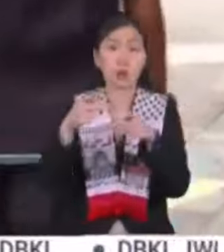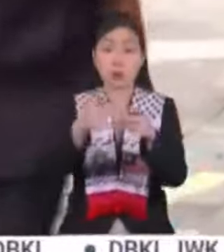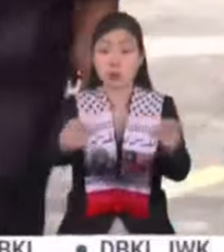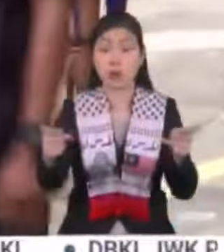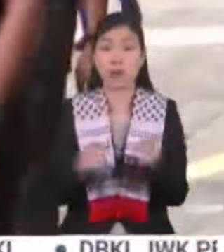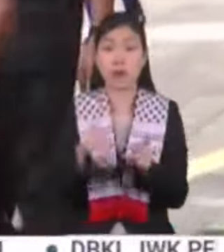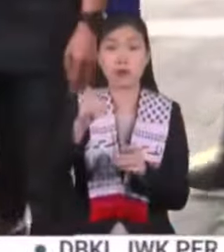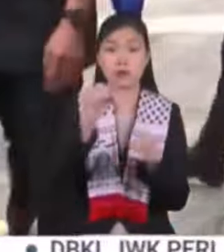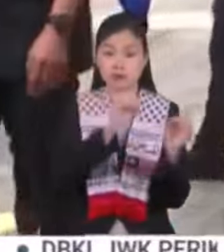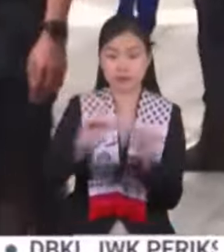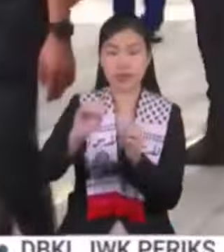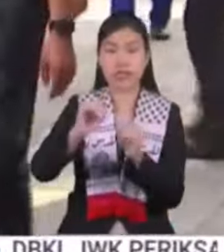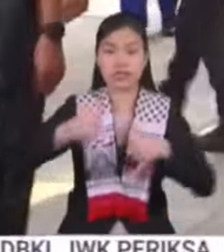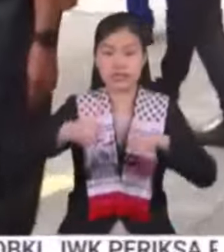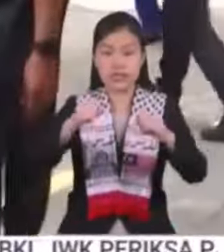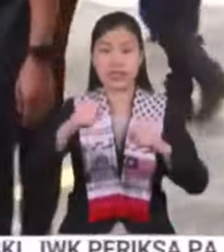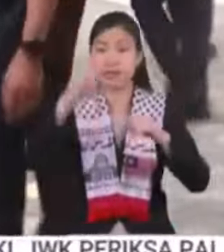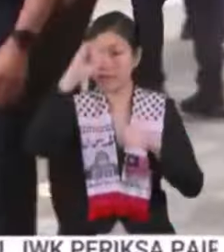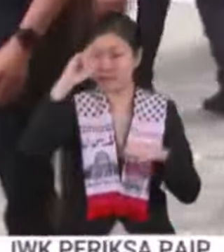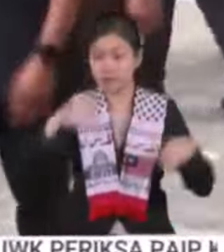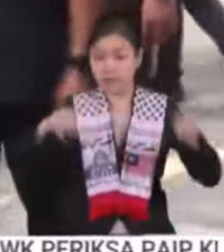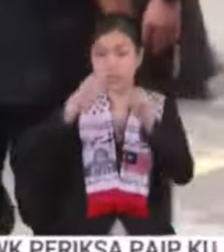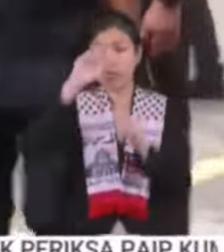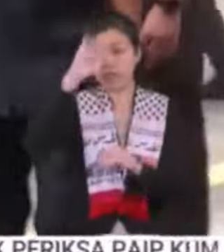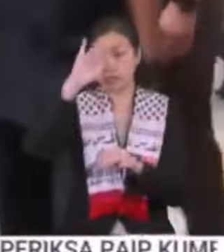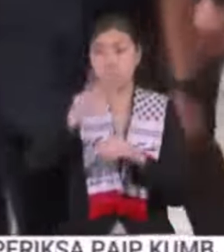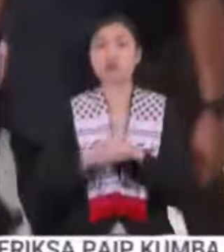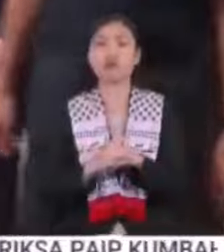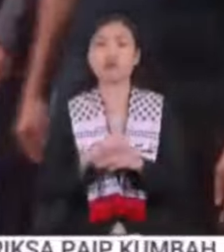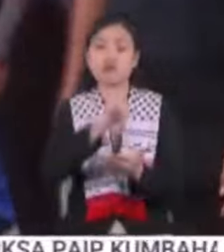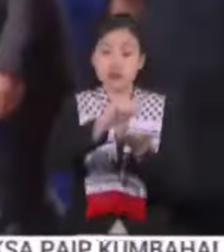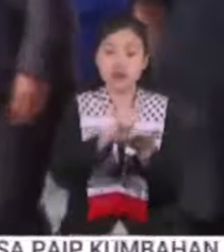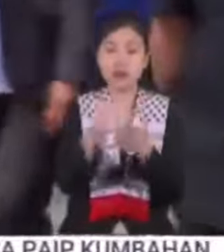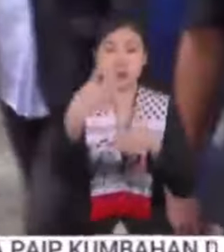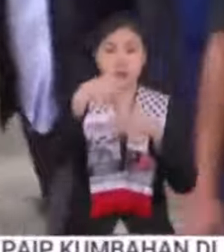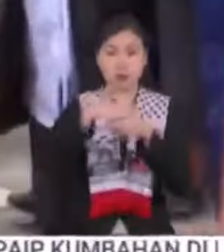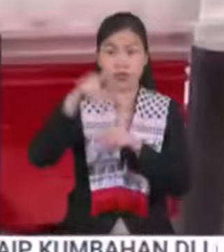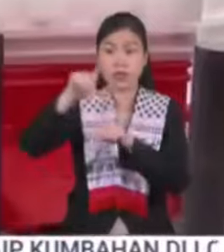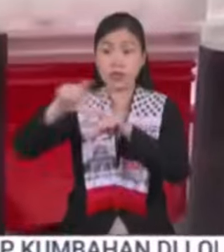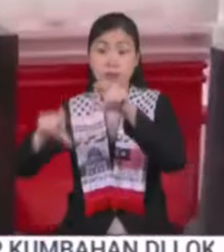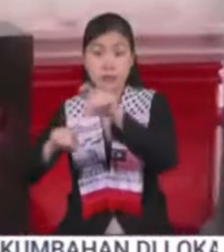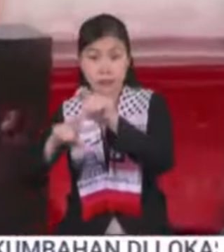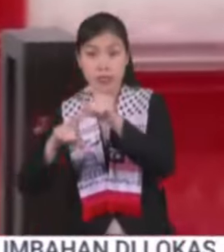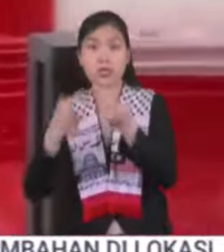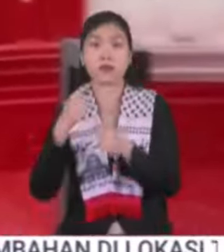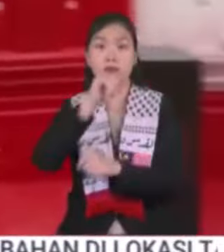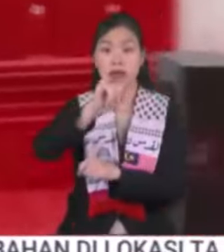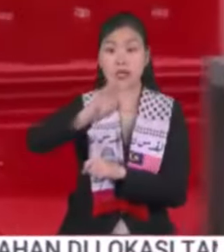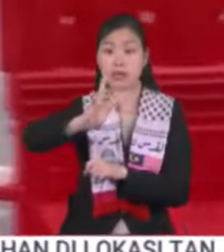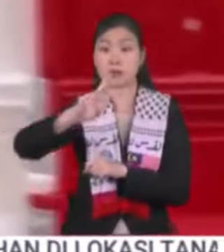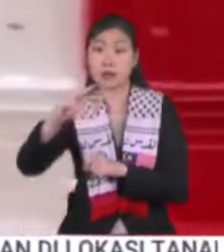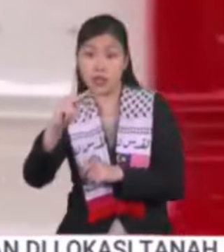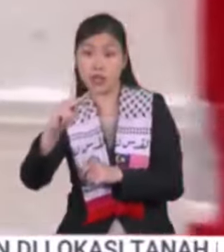Jalan Masjid India. Tambah beliau, audit melibatkan beberapa agensi iaitu DBKL, Indah